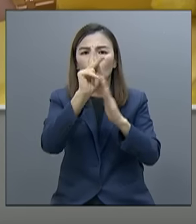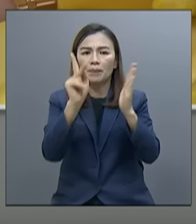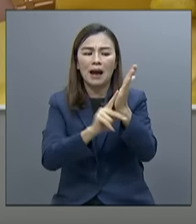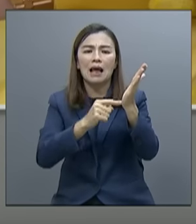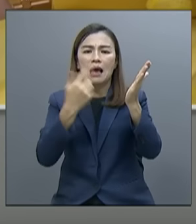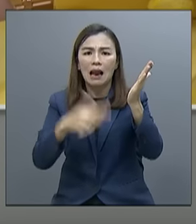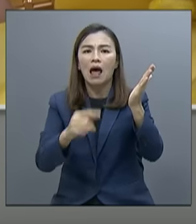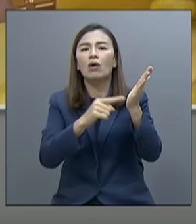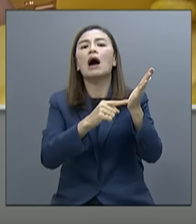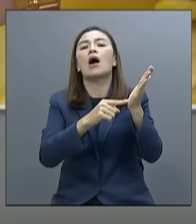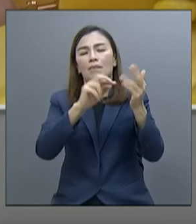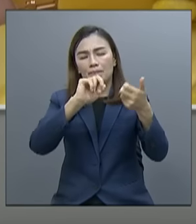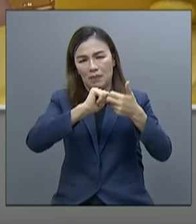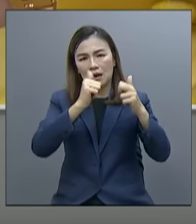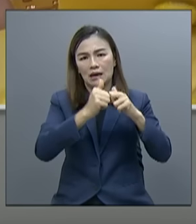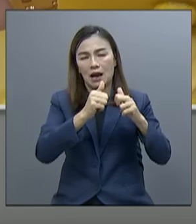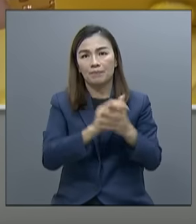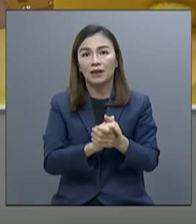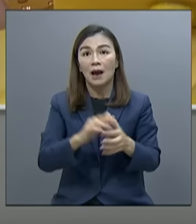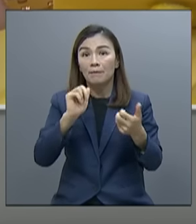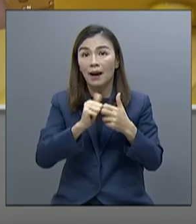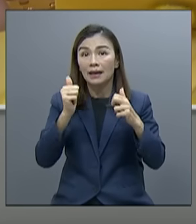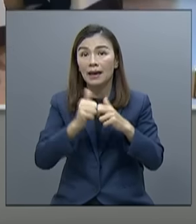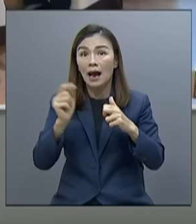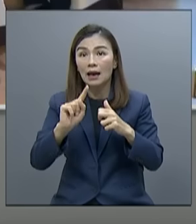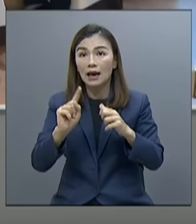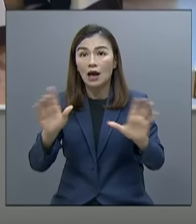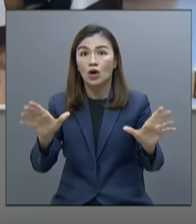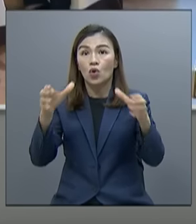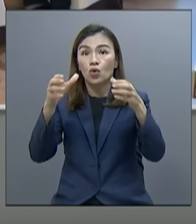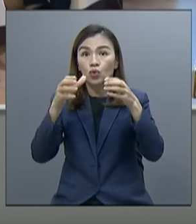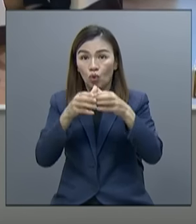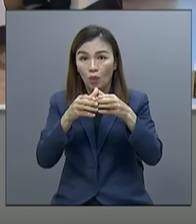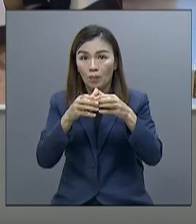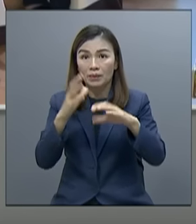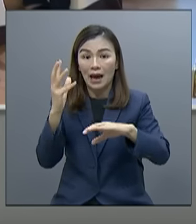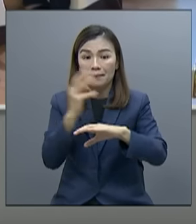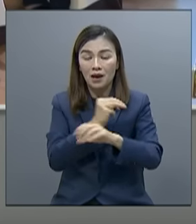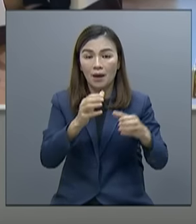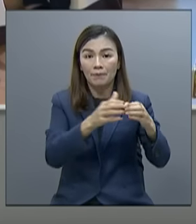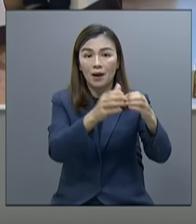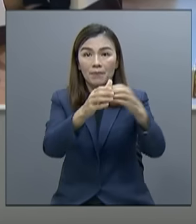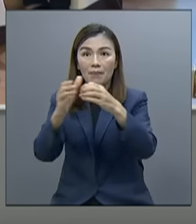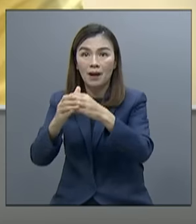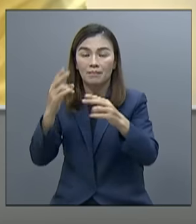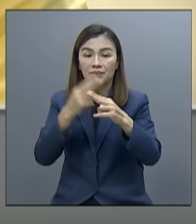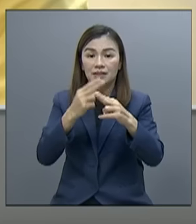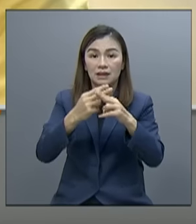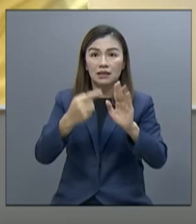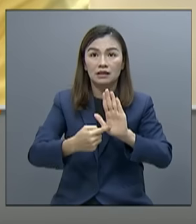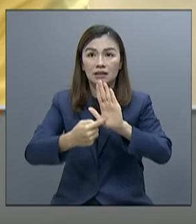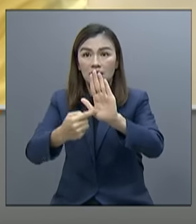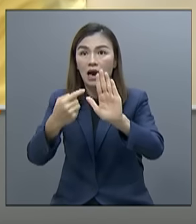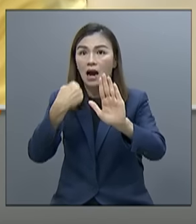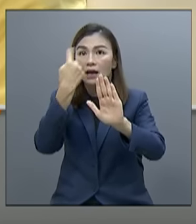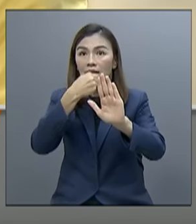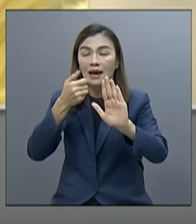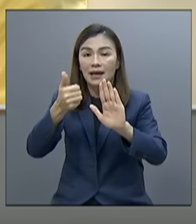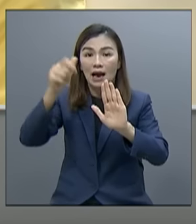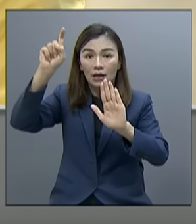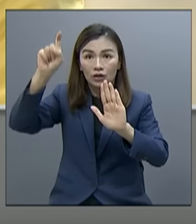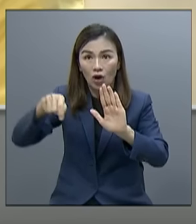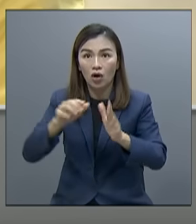ได้ไม่มีปัญหาหรอกค่ะแต่ปัญหามันจะไปอยู่ที่พรรคร่วมต่างหากซึ่งอาจจะเสนอชื่อคนที่ยืนยันว่าควรจะได้แต่อาจจะมี